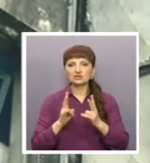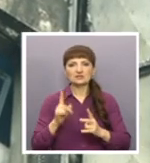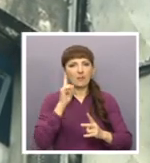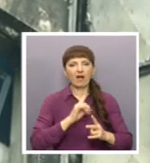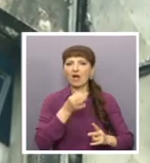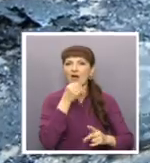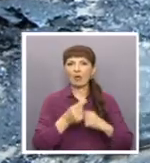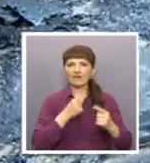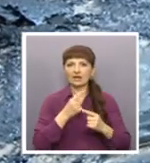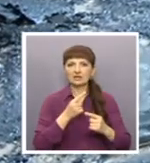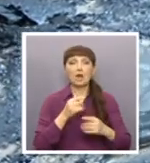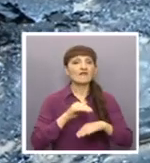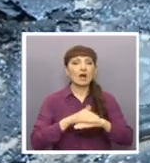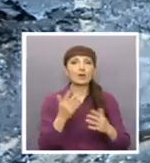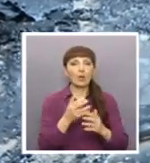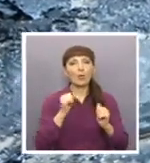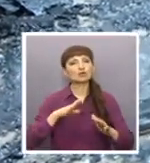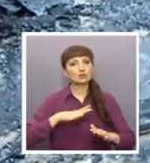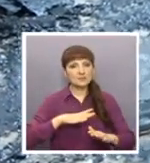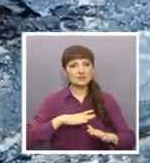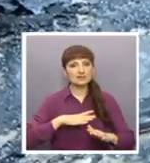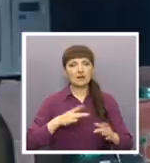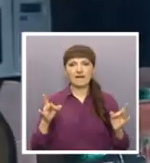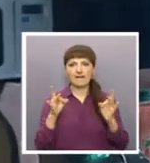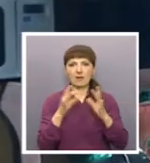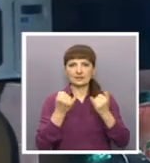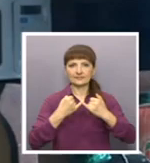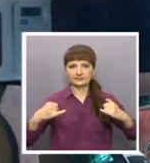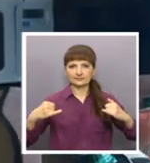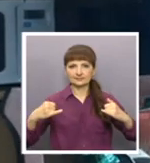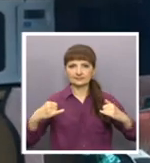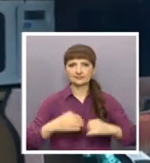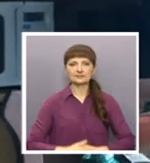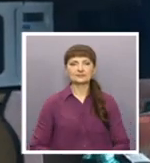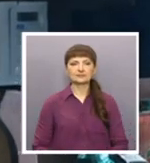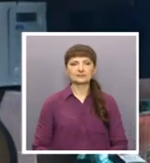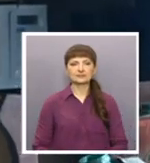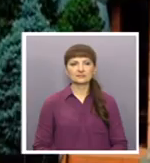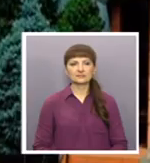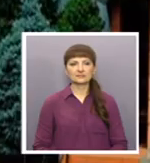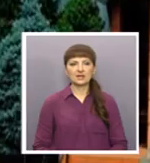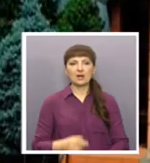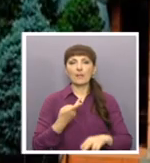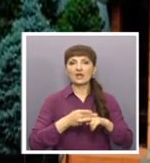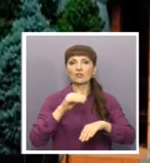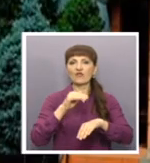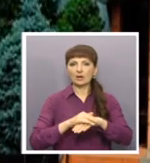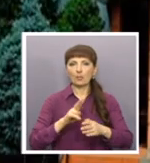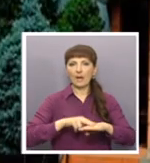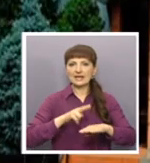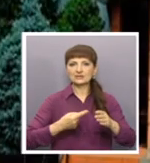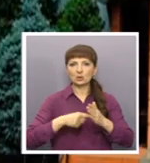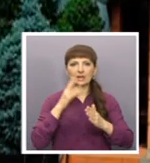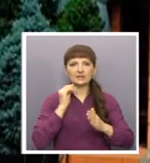еще рано. Имеется версия, что, возможно, произошло короткое замыкание электропроводки. По данному факту полиция города